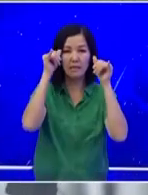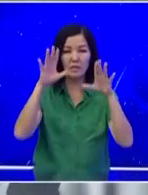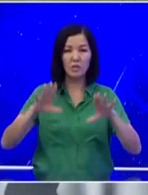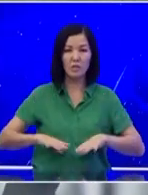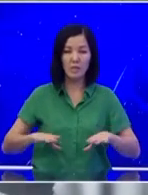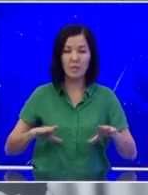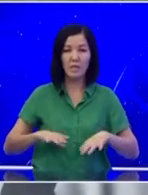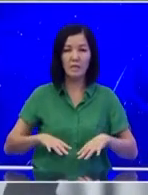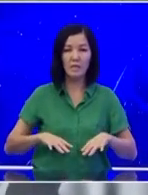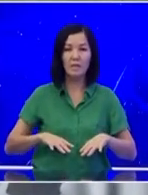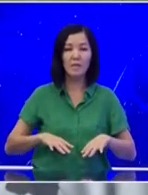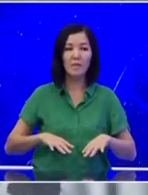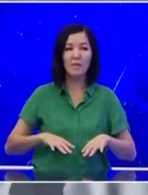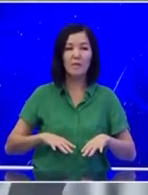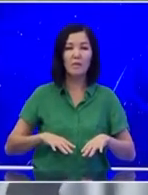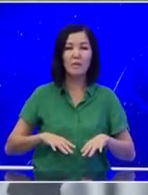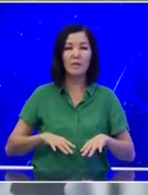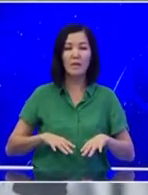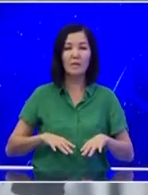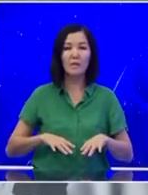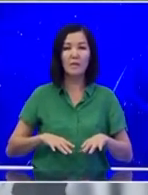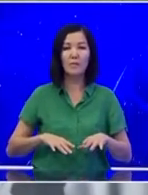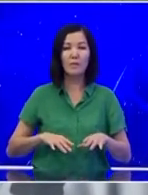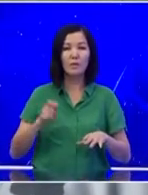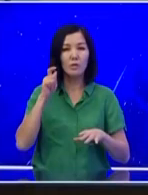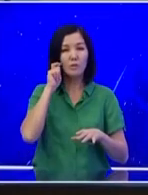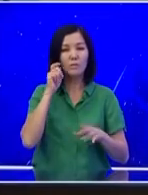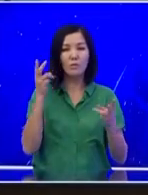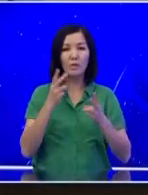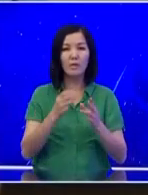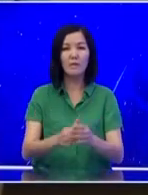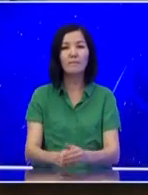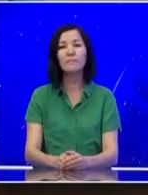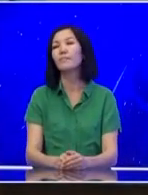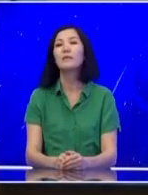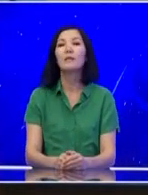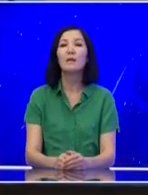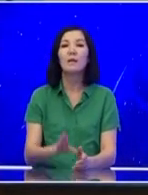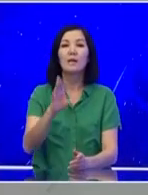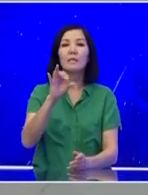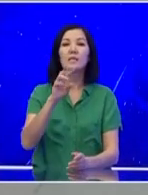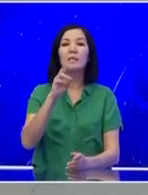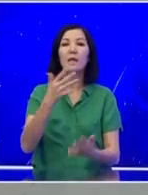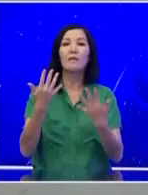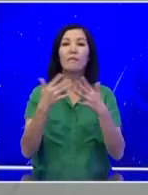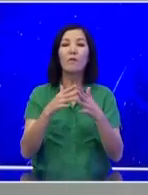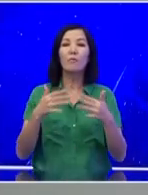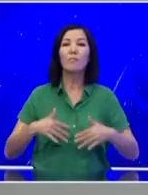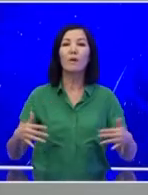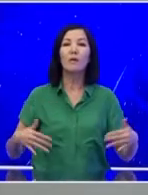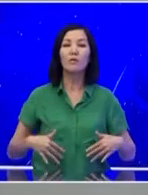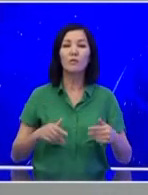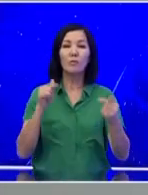мен жылқы малдарын таңбалау, чиптеу жұмыстарын ұйымдастыруға шақырамыз. Барлыбек Сыртанов ауылының мал ұрлығымен